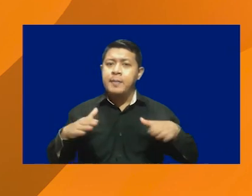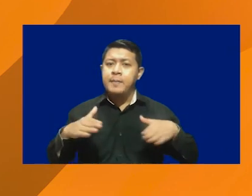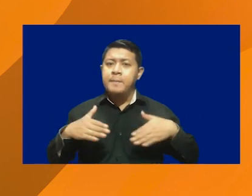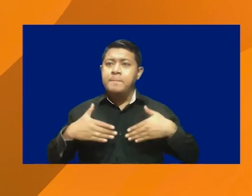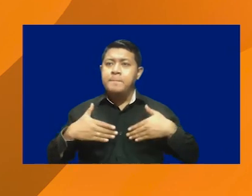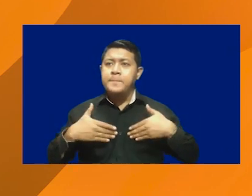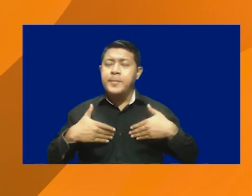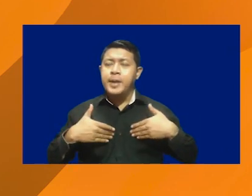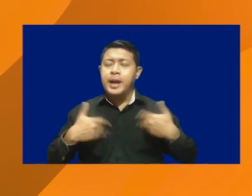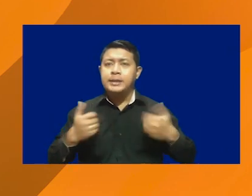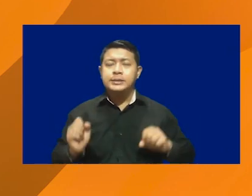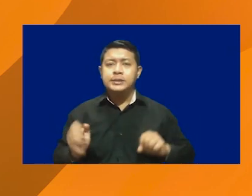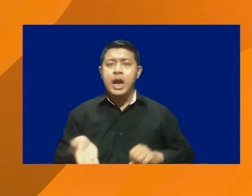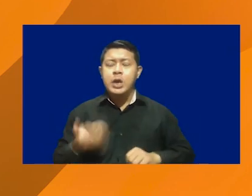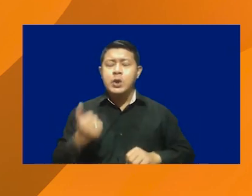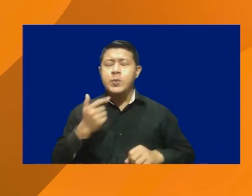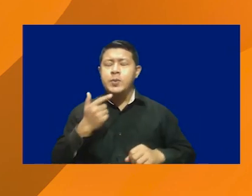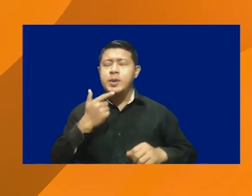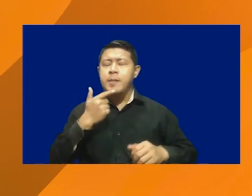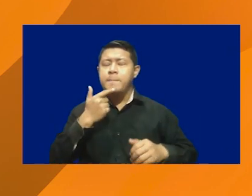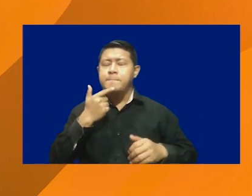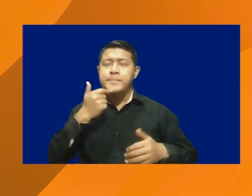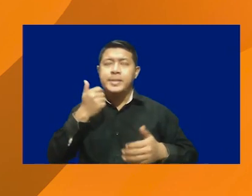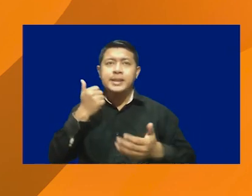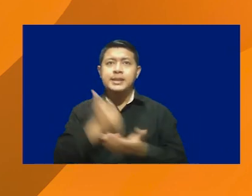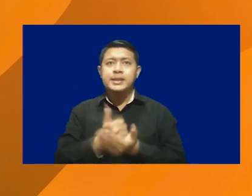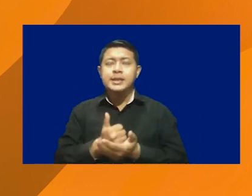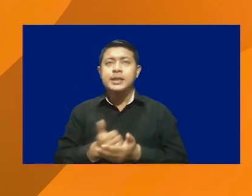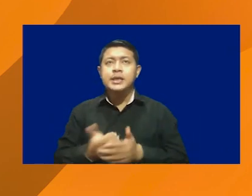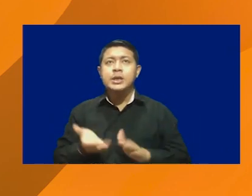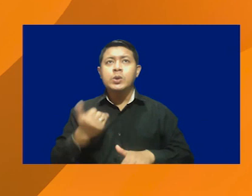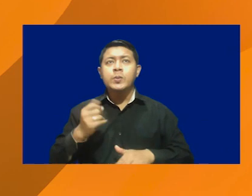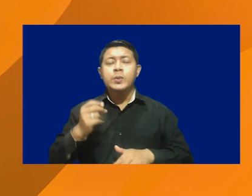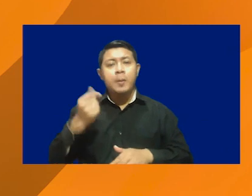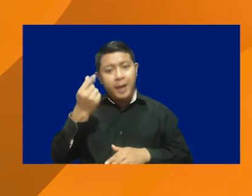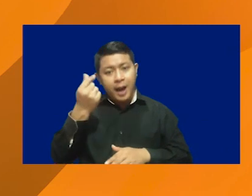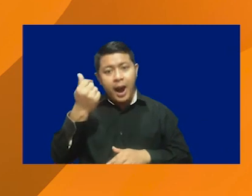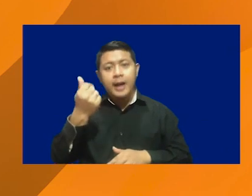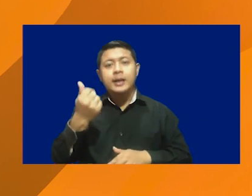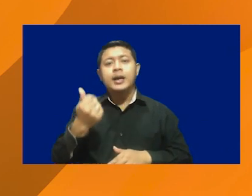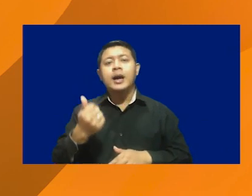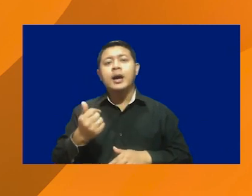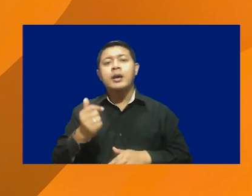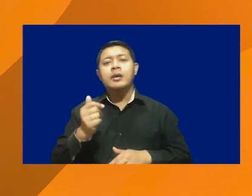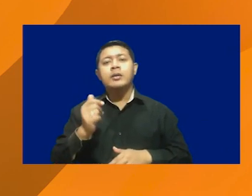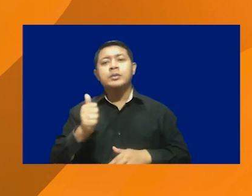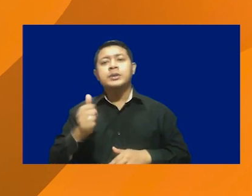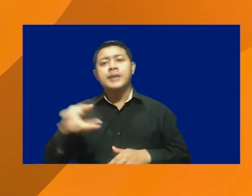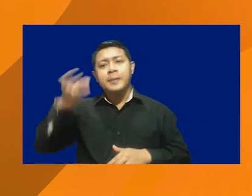aman, merasa hidupnya bernilai, hidupnya berharga,